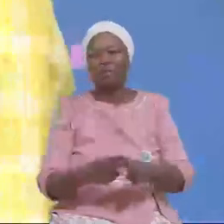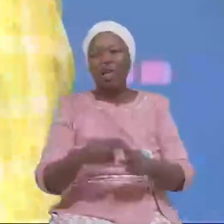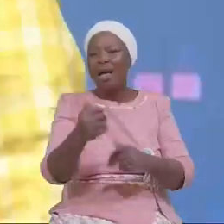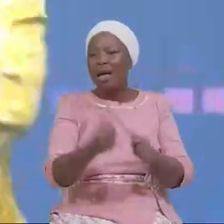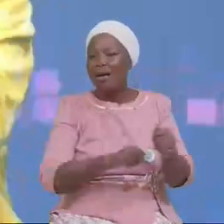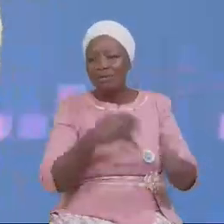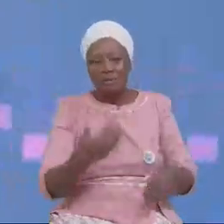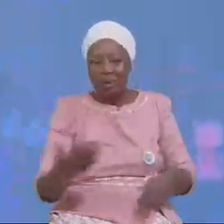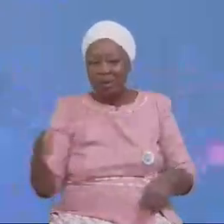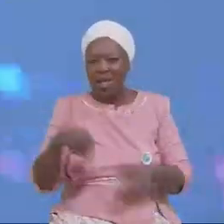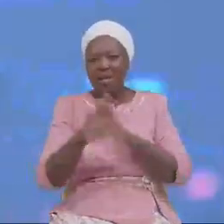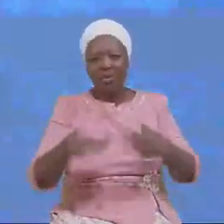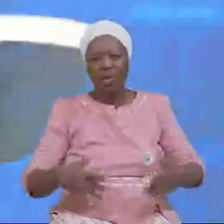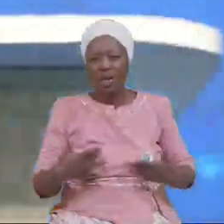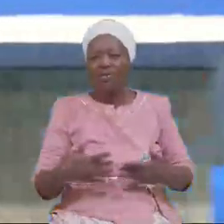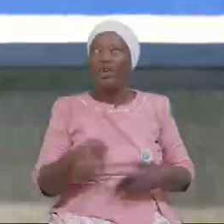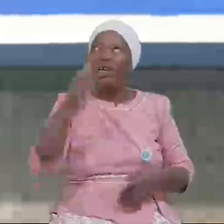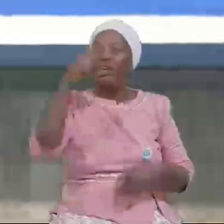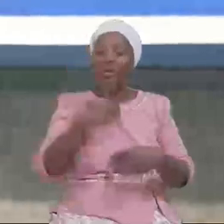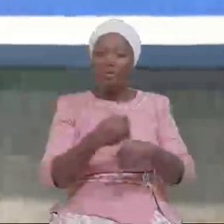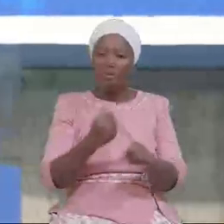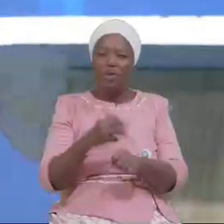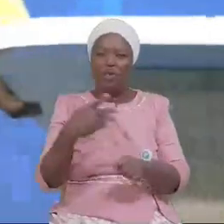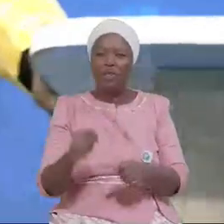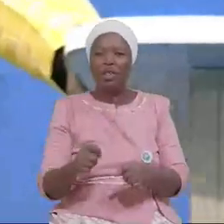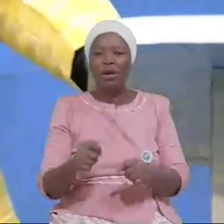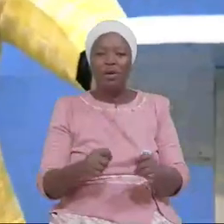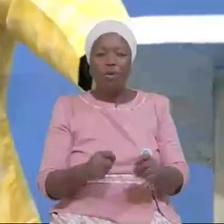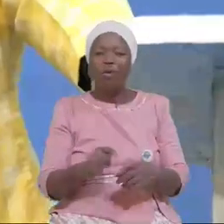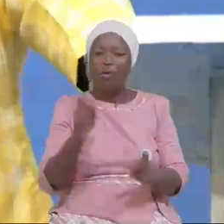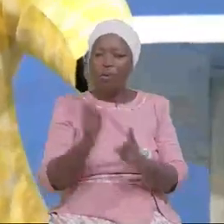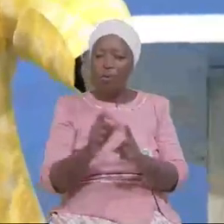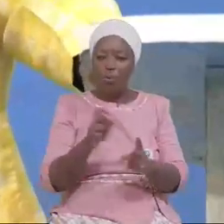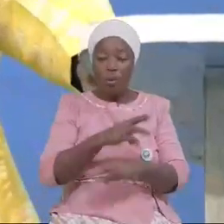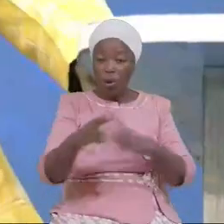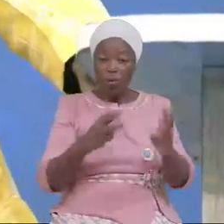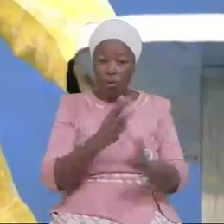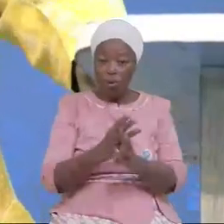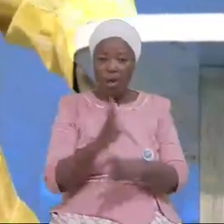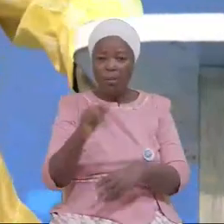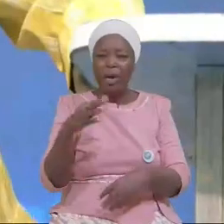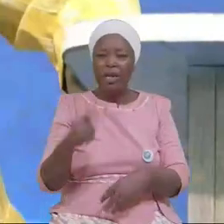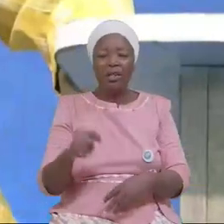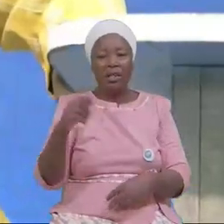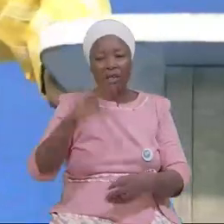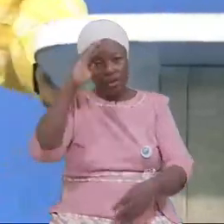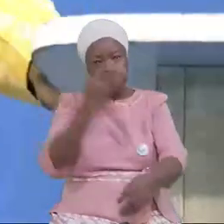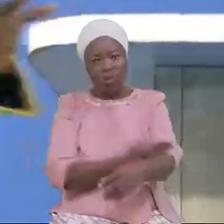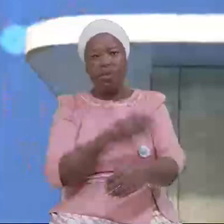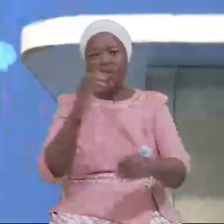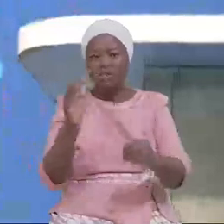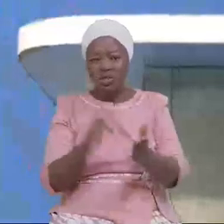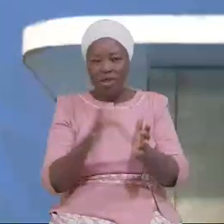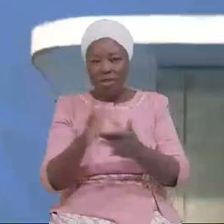vie, toutes choses dans votre vie. Il a créé le monde par le Fils, par Jésus-Christ.